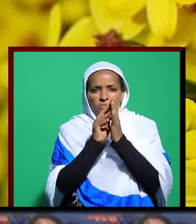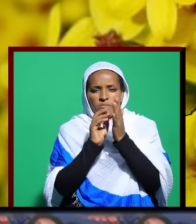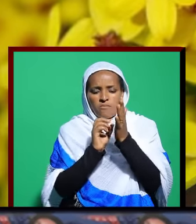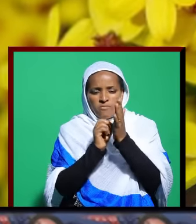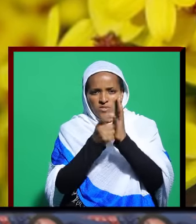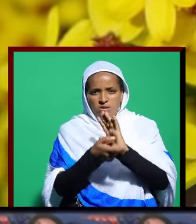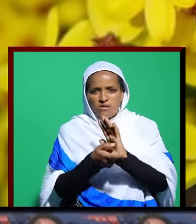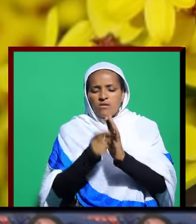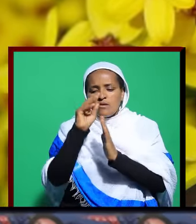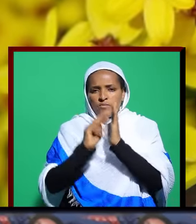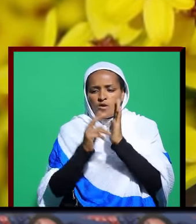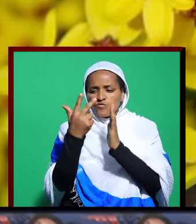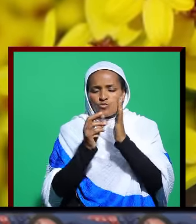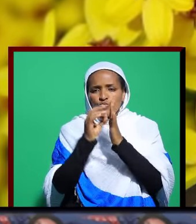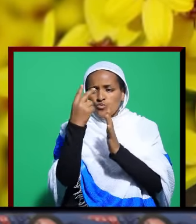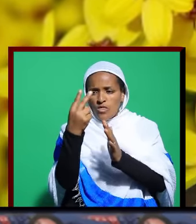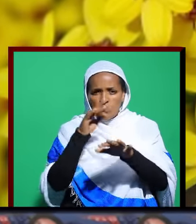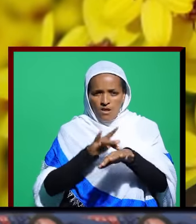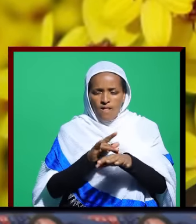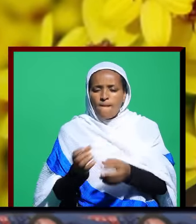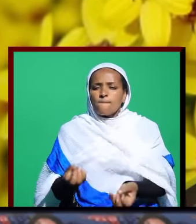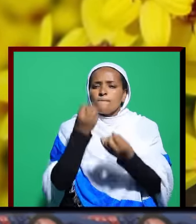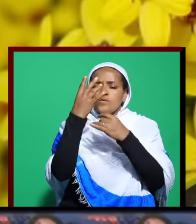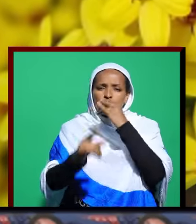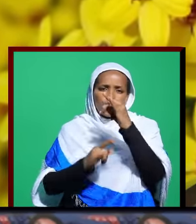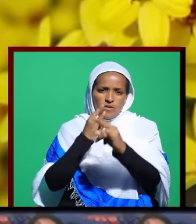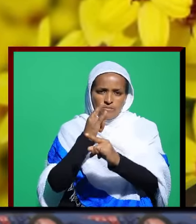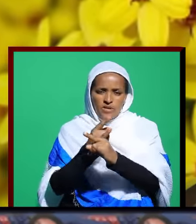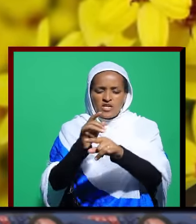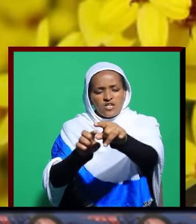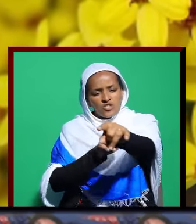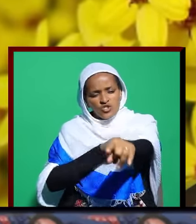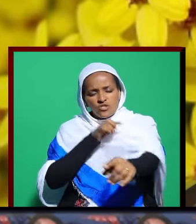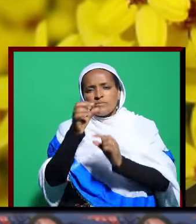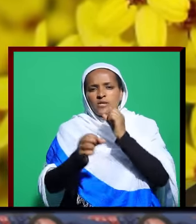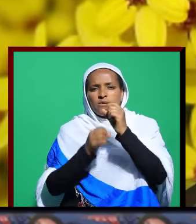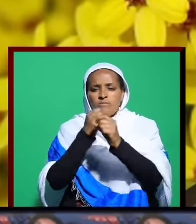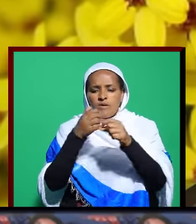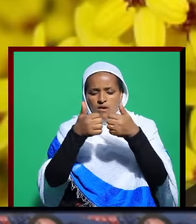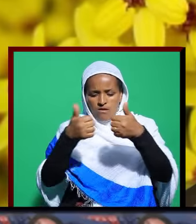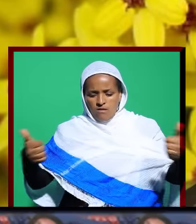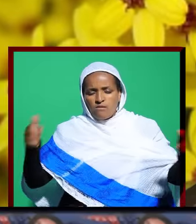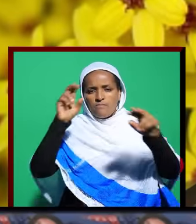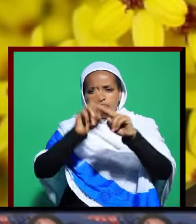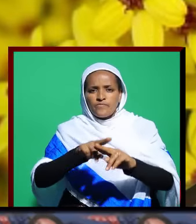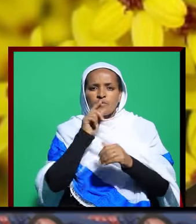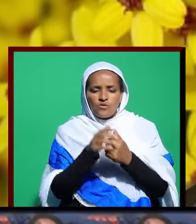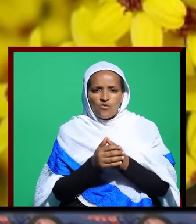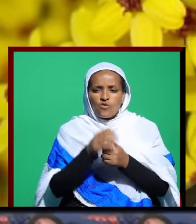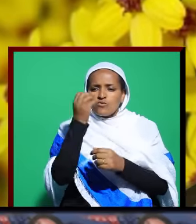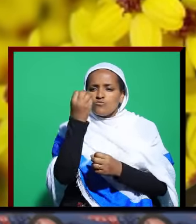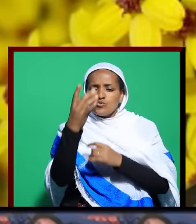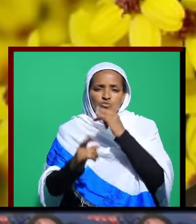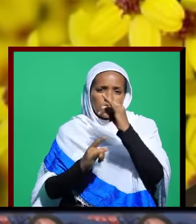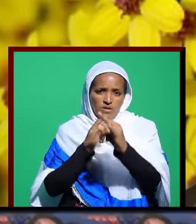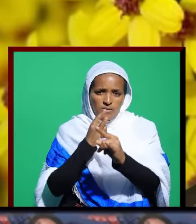በመጽሐፈ ምሳሌ ምዕራፍ 3 ቁጥር 2 ላይ ብዙ ዘመን ረጅም እድሜ ለያይቶ ነው ያስቀመጣቸው። በጣም የሚገርም